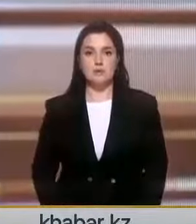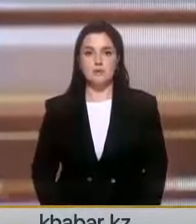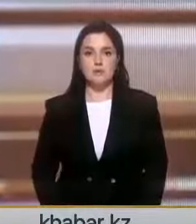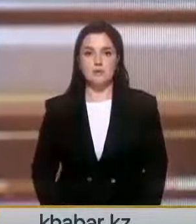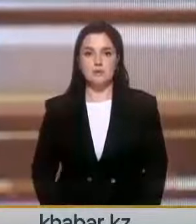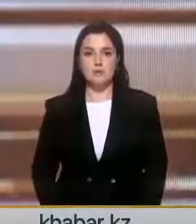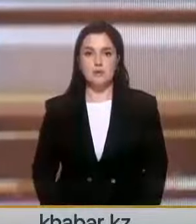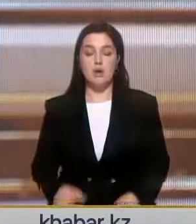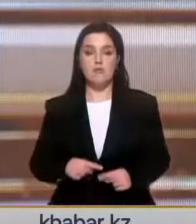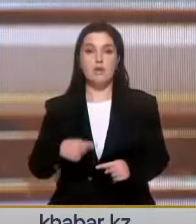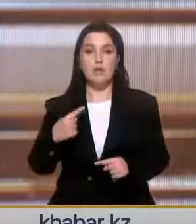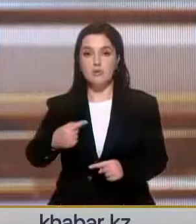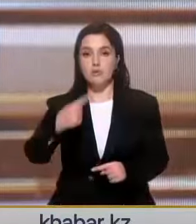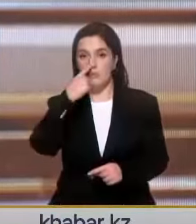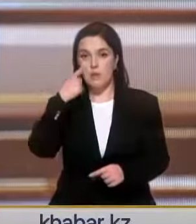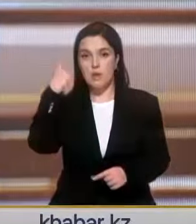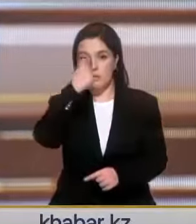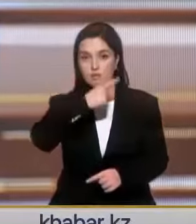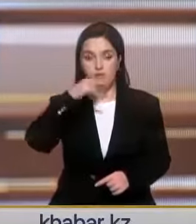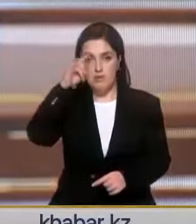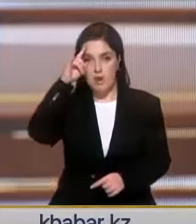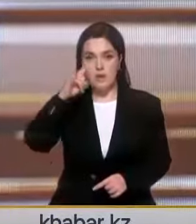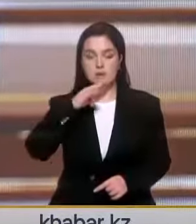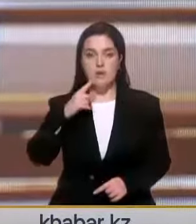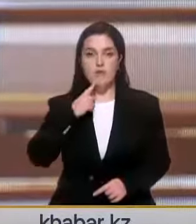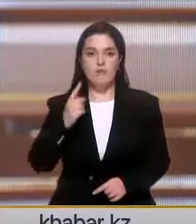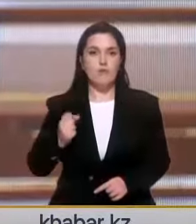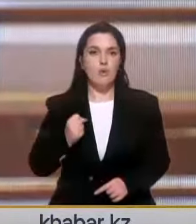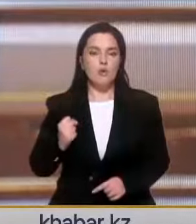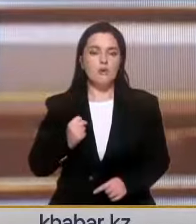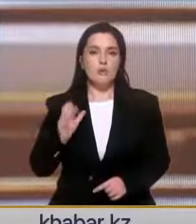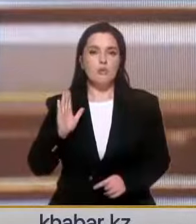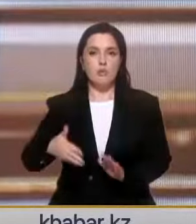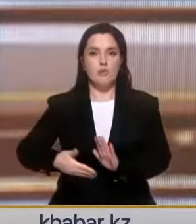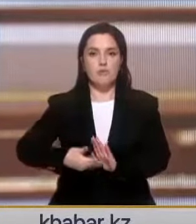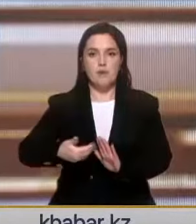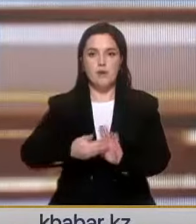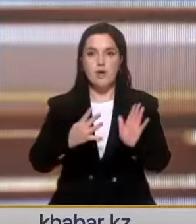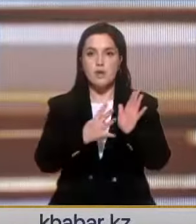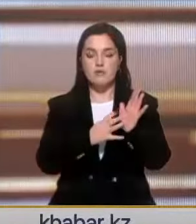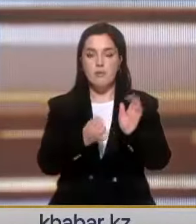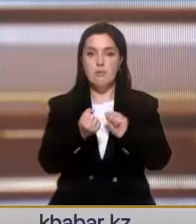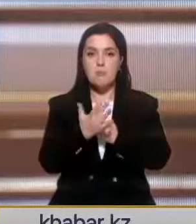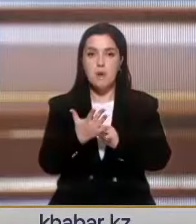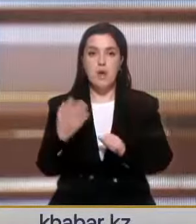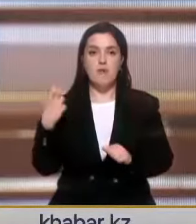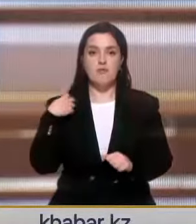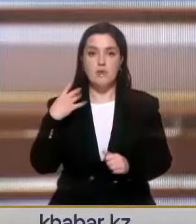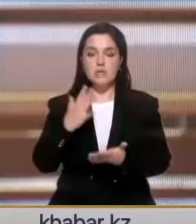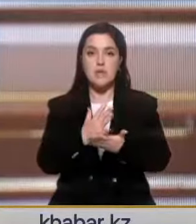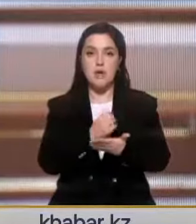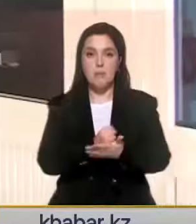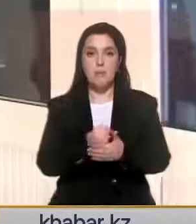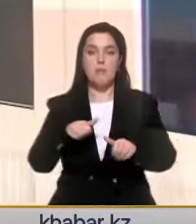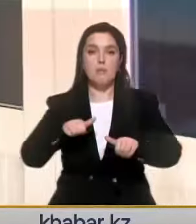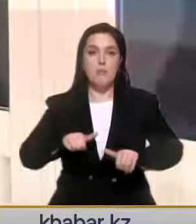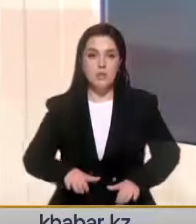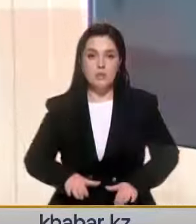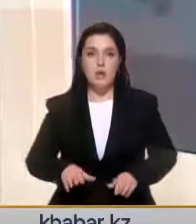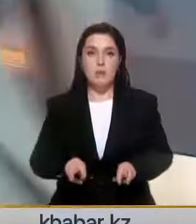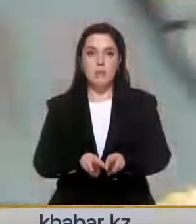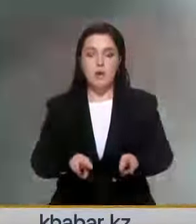и в продолжении темы в следующем году в Казахстане на воинскую службу призовут 915 офицеров запаса Согласно постановлению правительства на